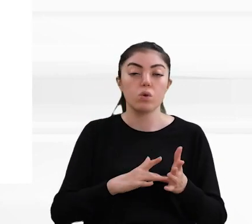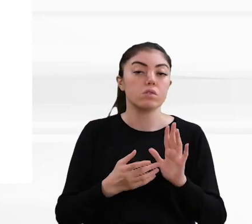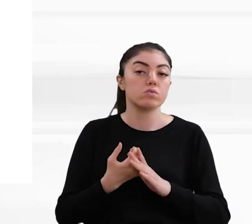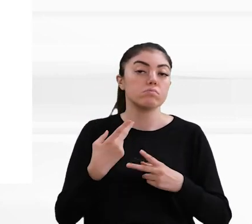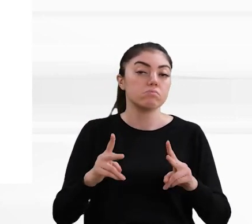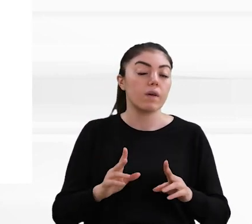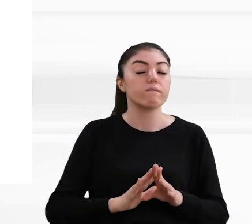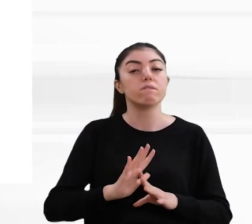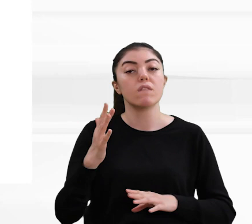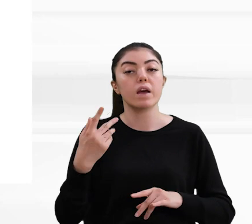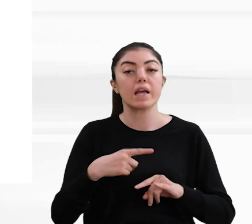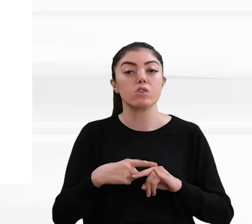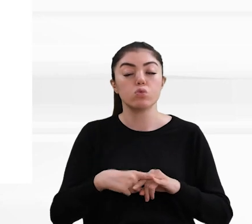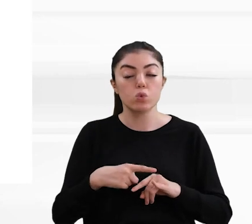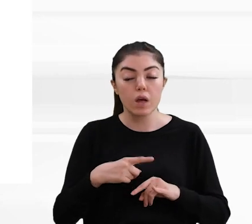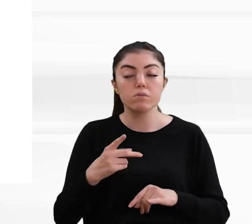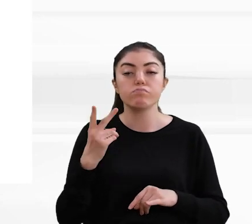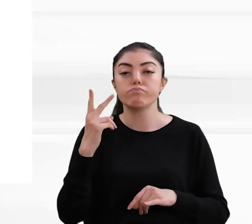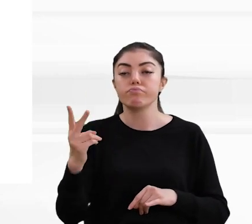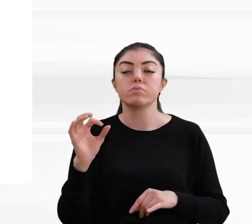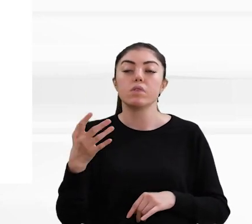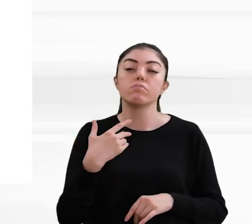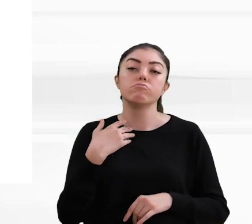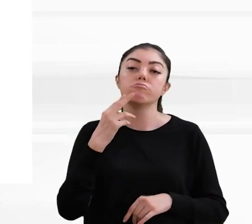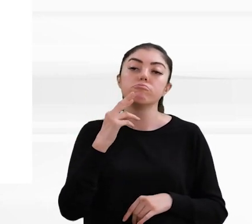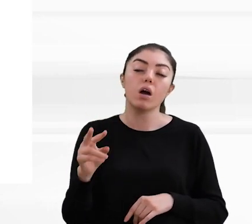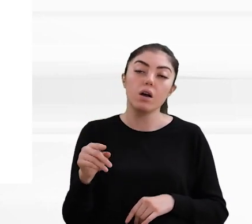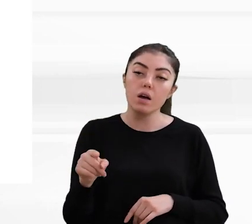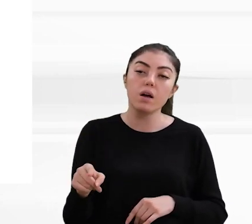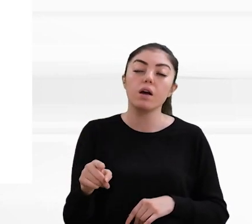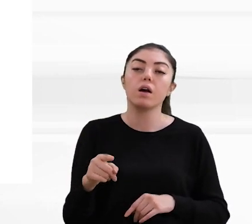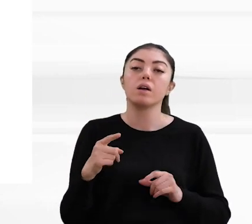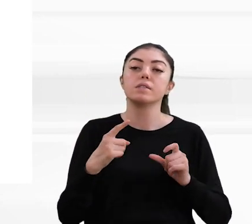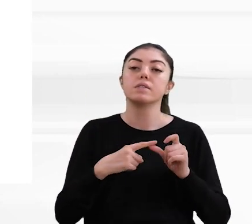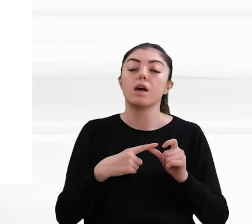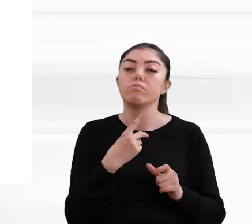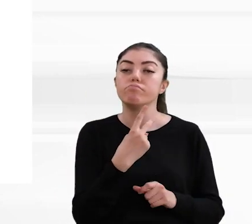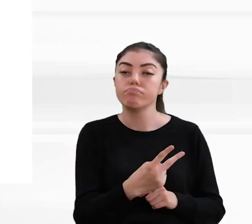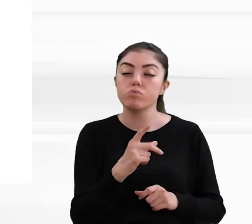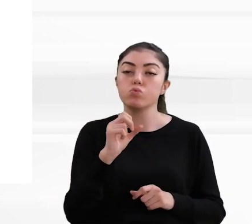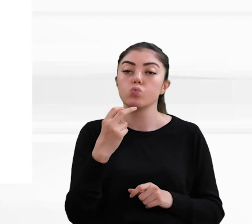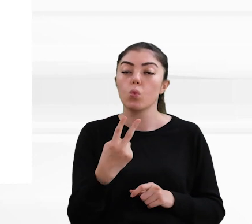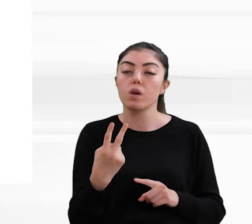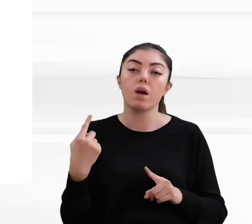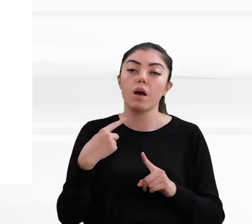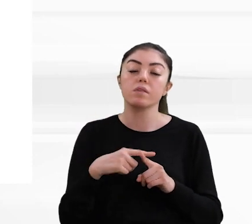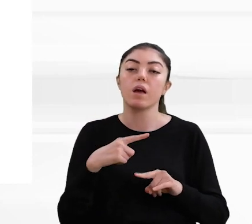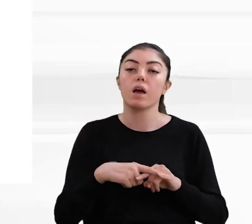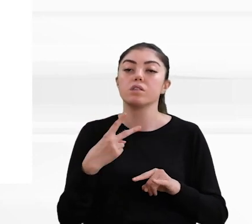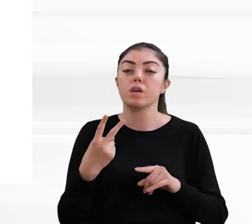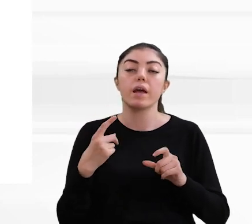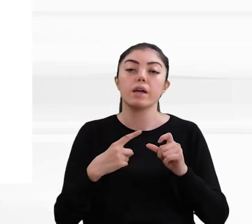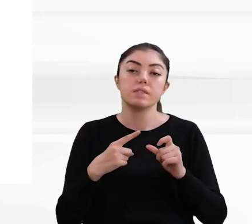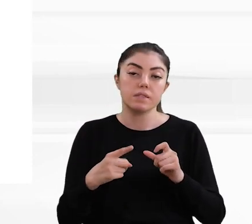gaz açar çıkabilirdi ya da hidrojen bahçelerinde baktığımız zaman küçük bakterilerinde karbondioksit artı